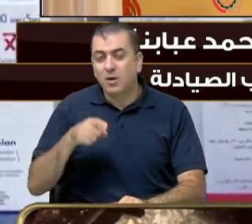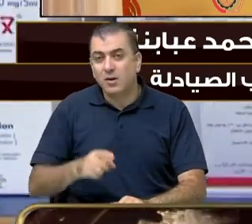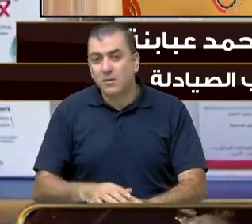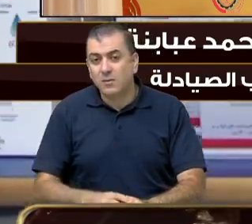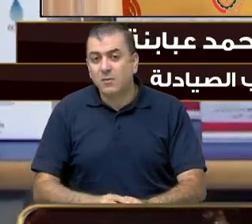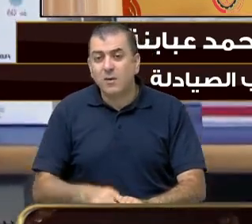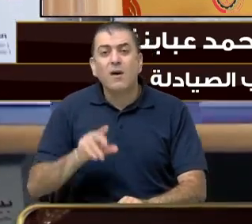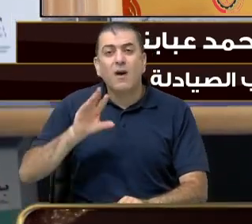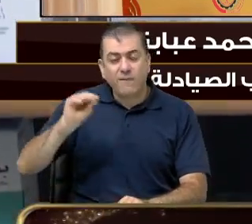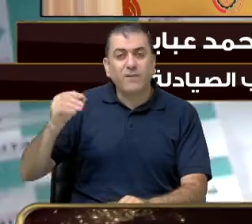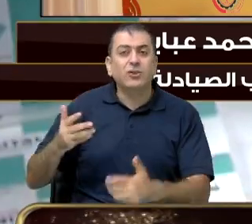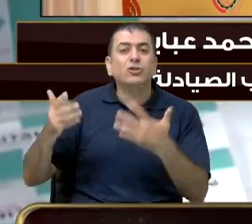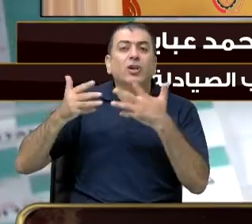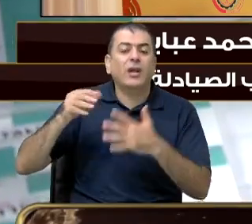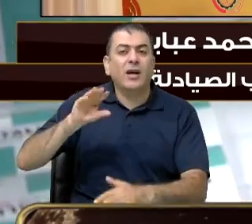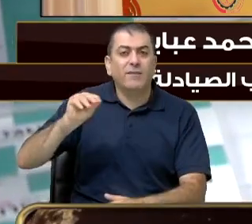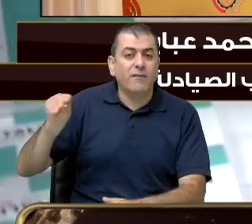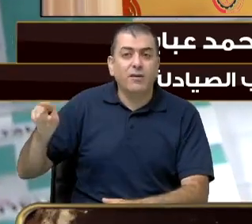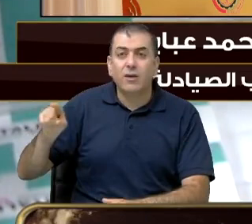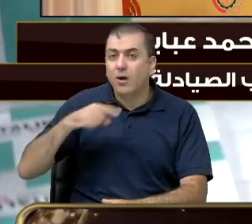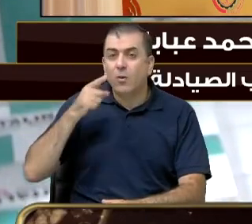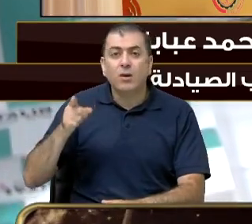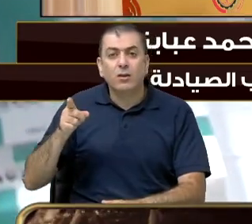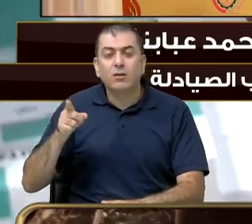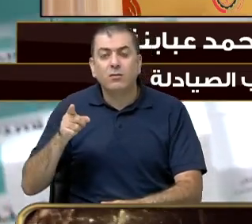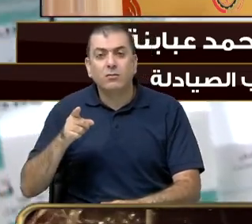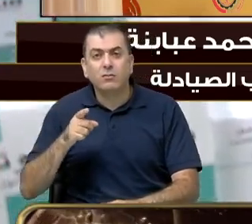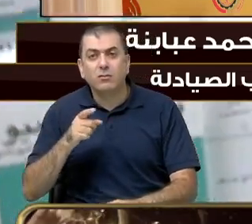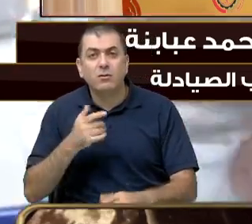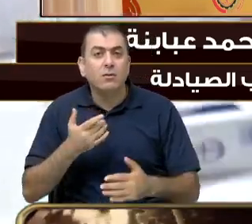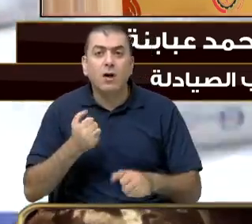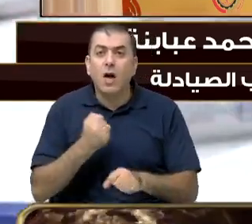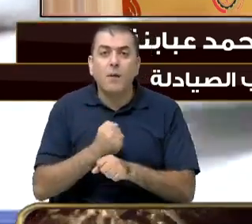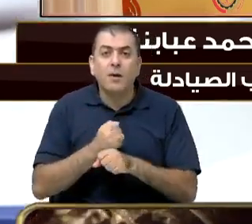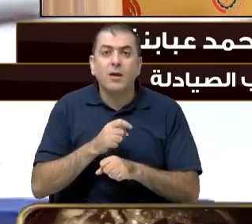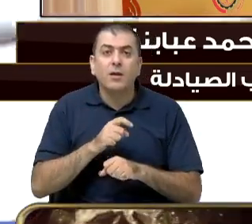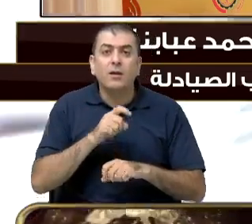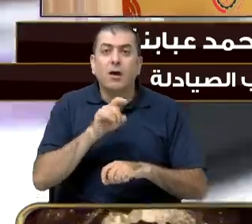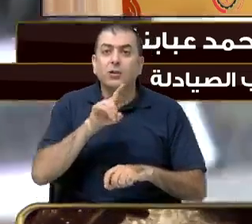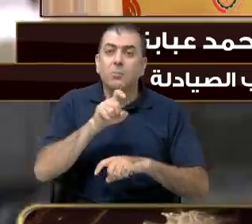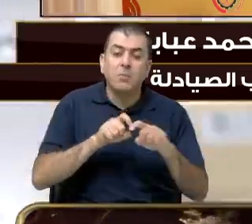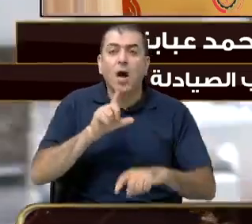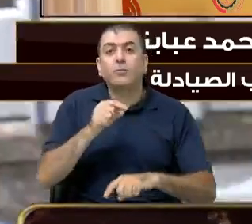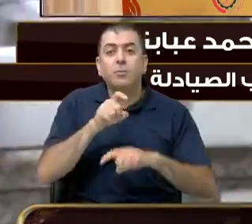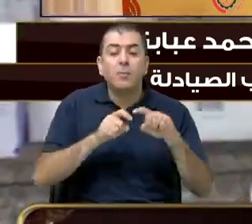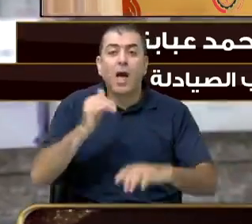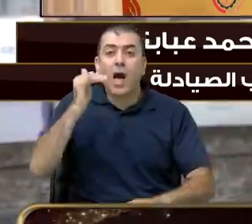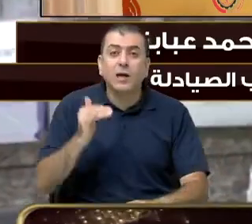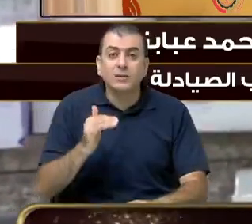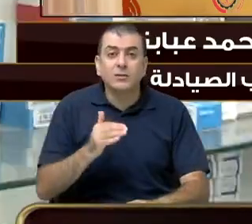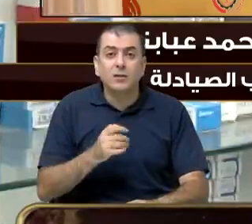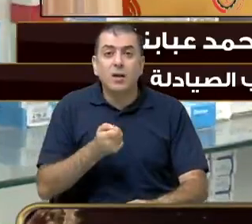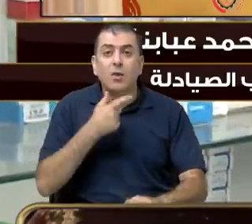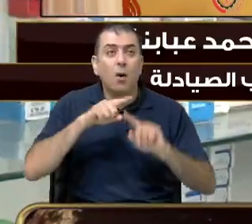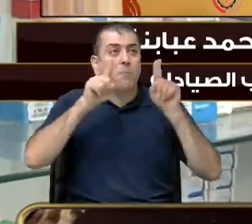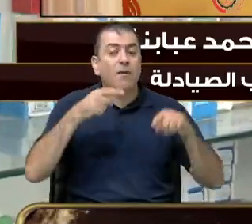بعض الشركات الأخرى أنه حتى الناقل أصبح يطالب بخصومات 10% و15%، وكأن ربح الصيدلي